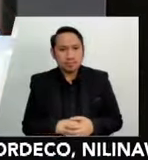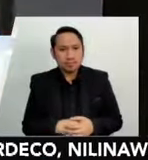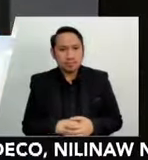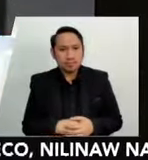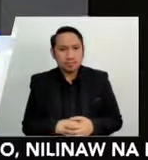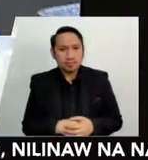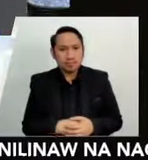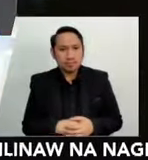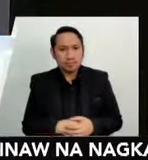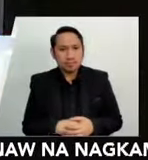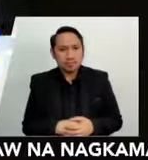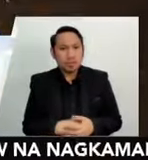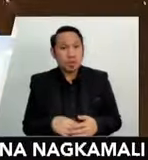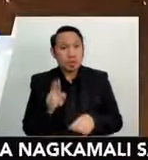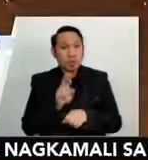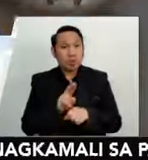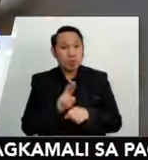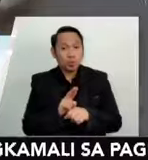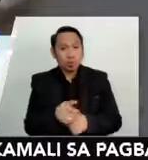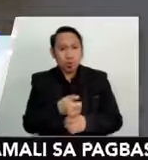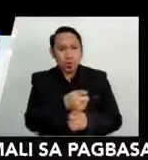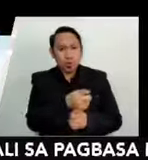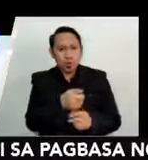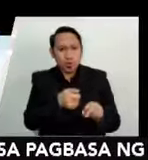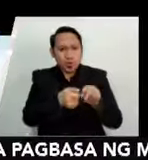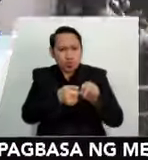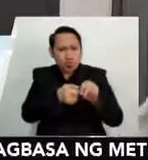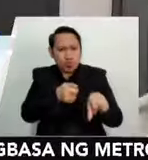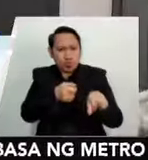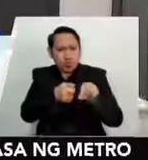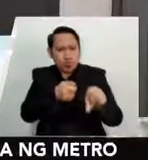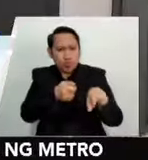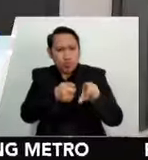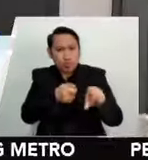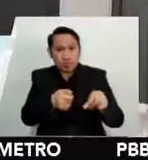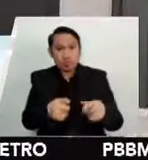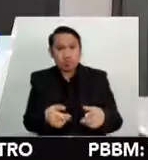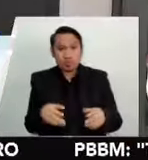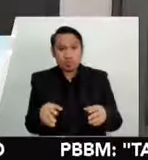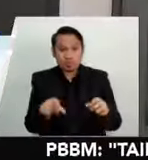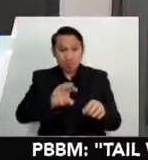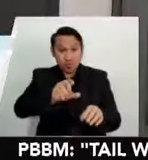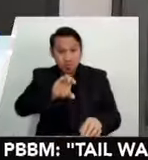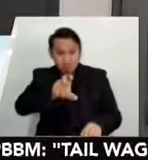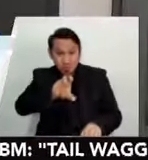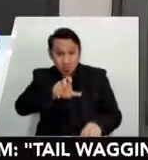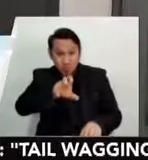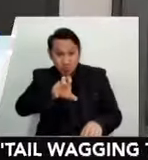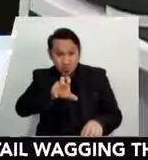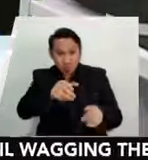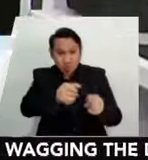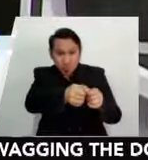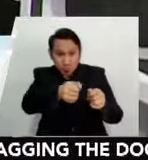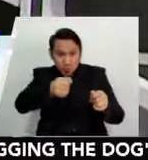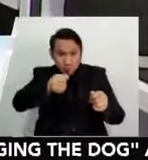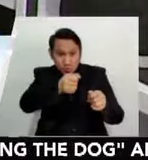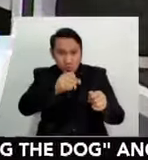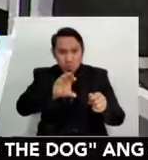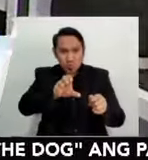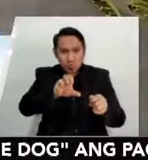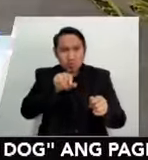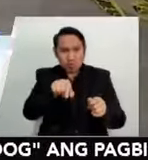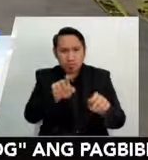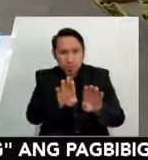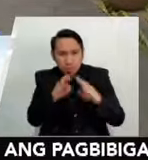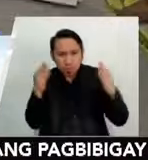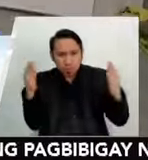Gumamit na ng acetylene torch para buksan ang money vault sa ni-raid na Zuni One Technology sa Bamban, Tarlac. Iniutos na ng